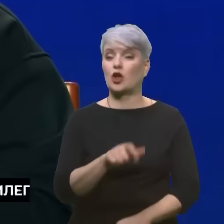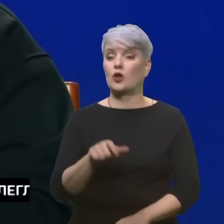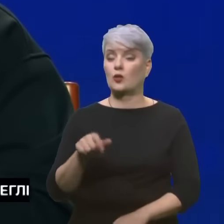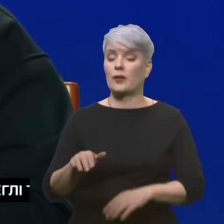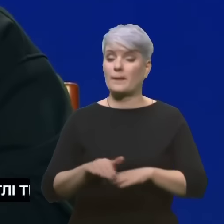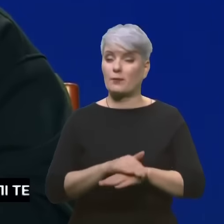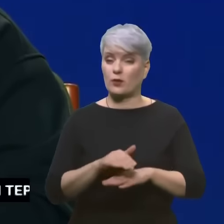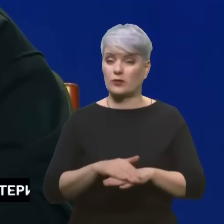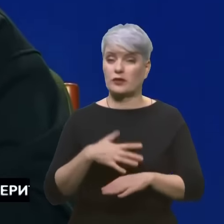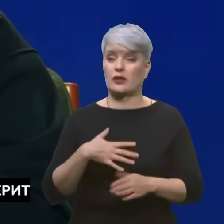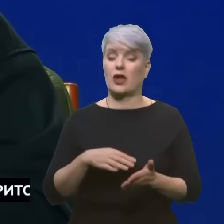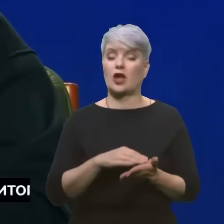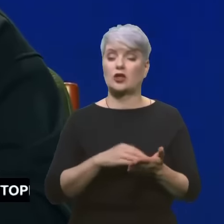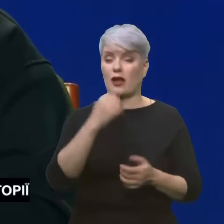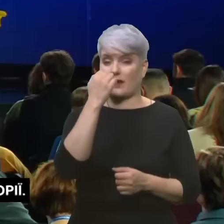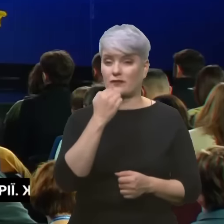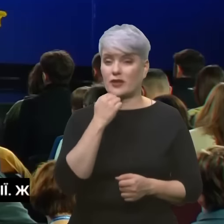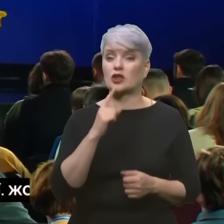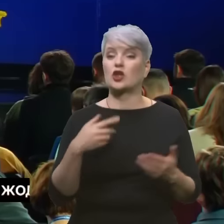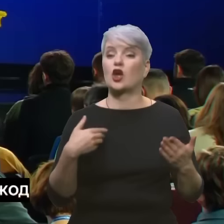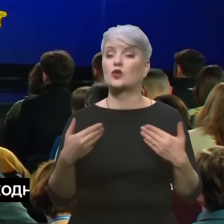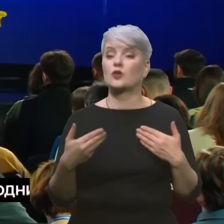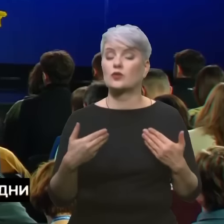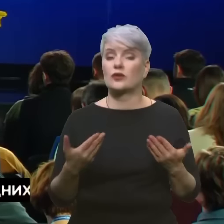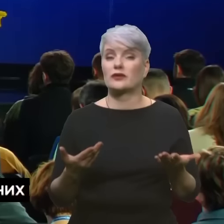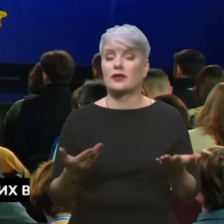я ще раз їм за це вдячний. Що стосується